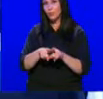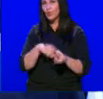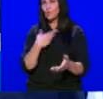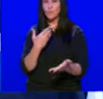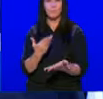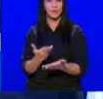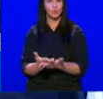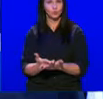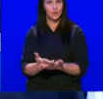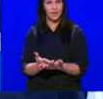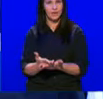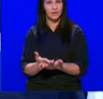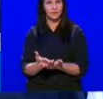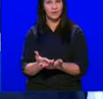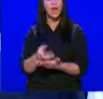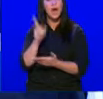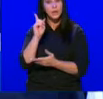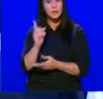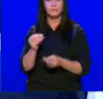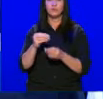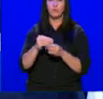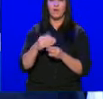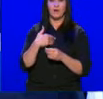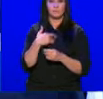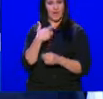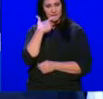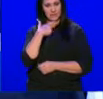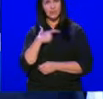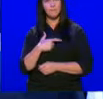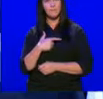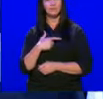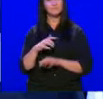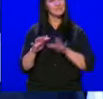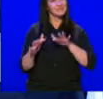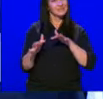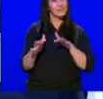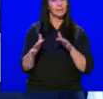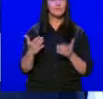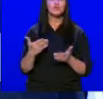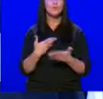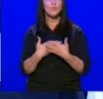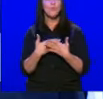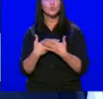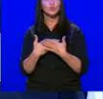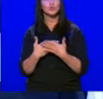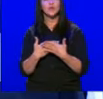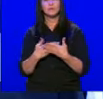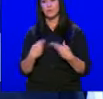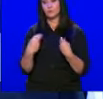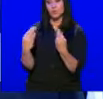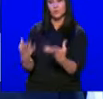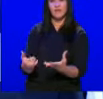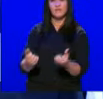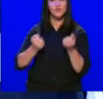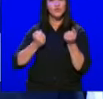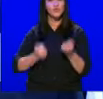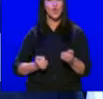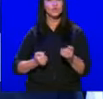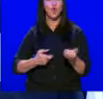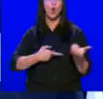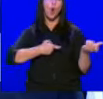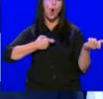предложение. Трябва да добавя, че и аз самия съм скептичен по отношение на предоставянето на тежко оръжие,